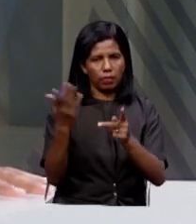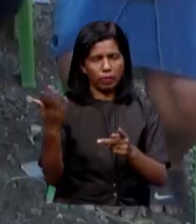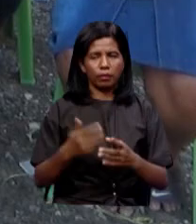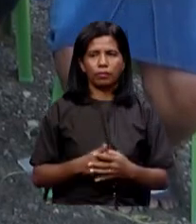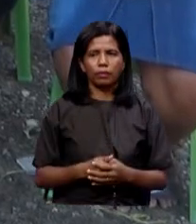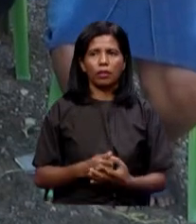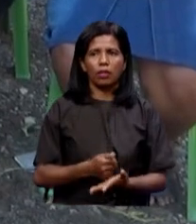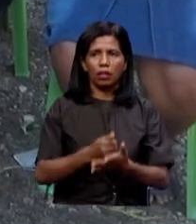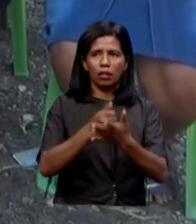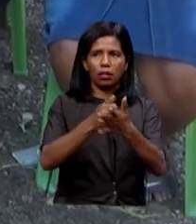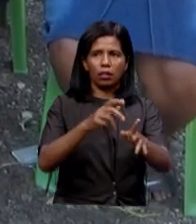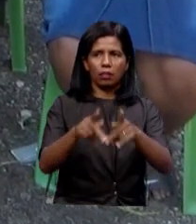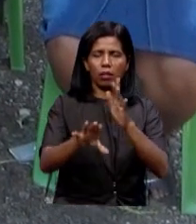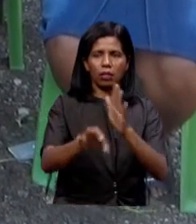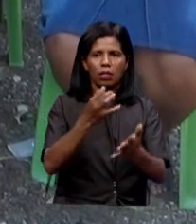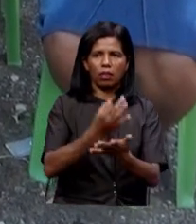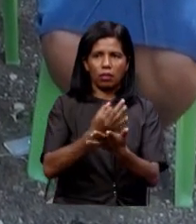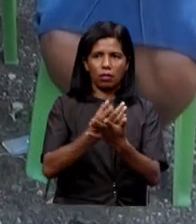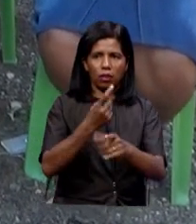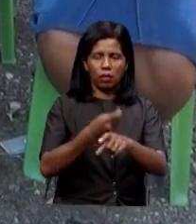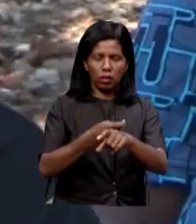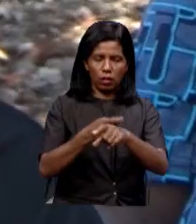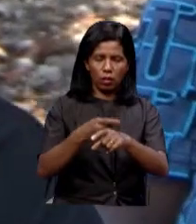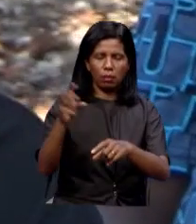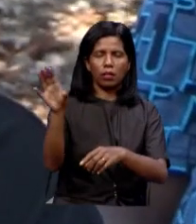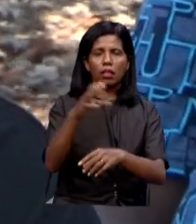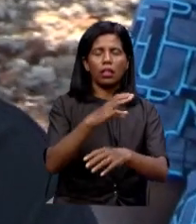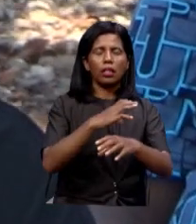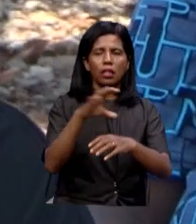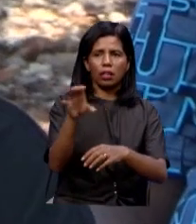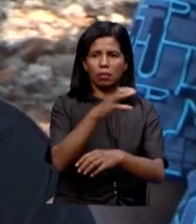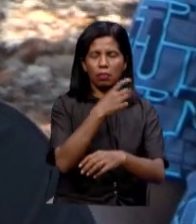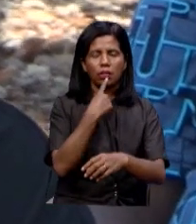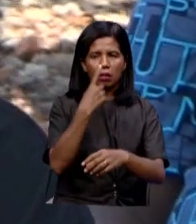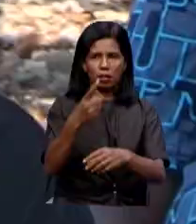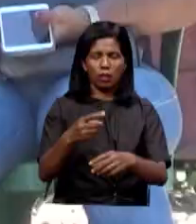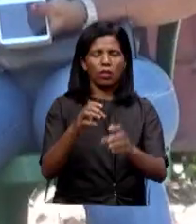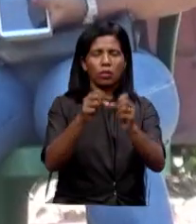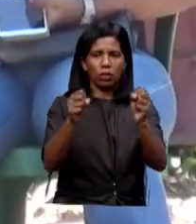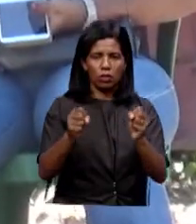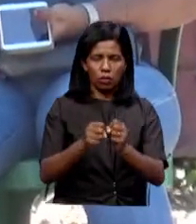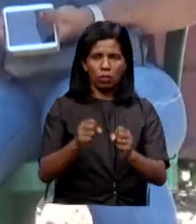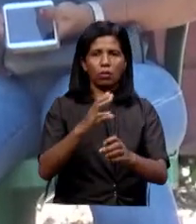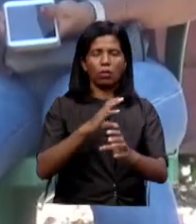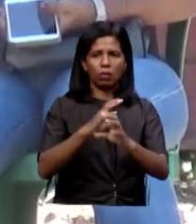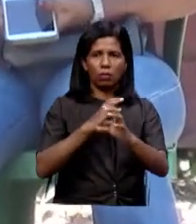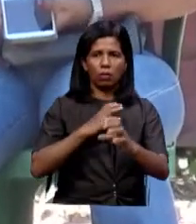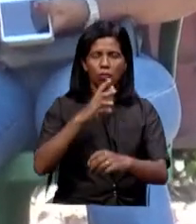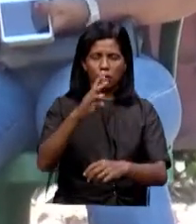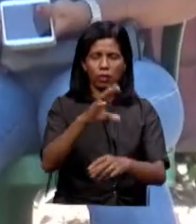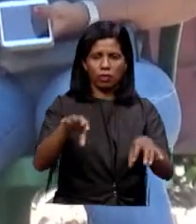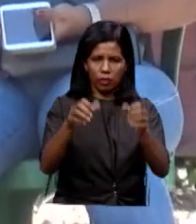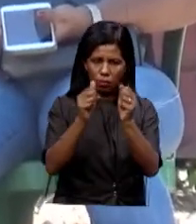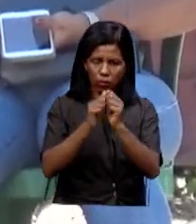Atau fasilita vendedor sirah hetan rendimentu hia tempu lorong natal no tinang fong, autoral lokal suku Komoro, servisu amutu ko empresario